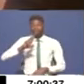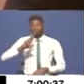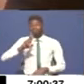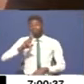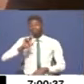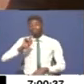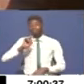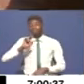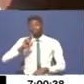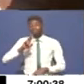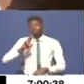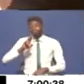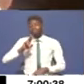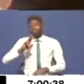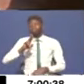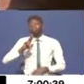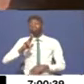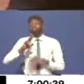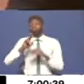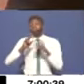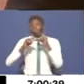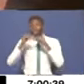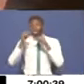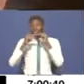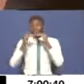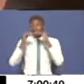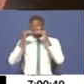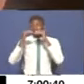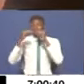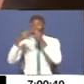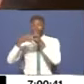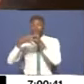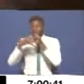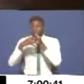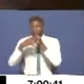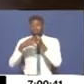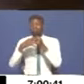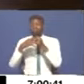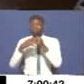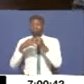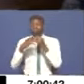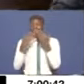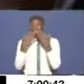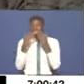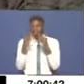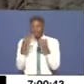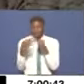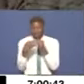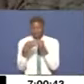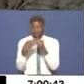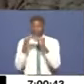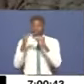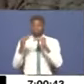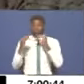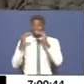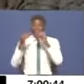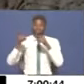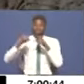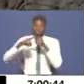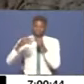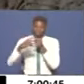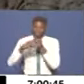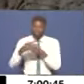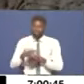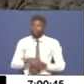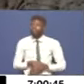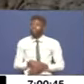under construction. They had already done 8 floors and they were going on to the 9th floor. Kwa bahati